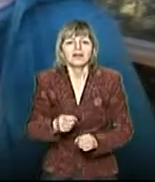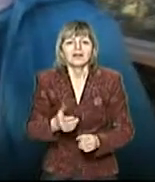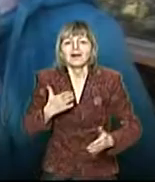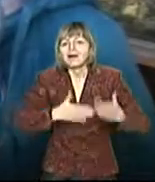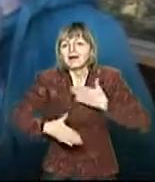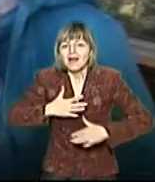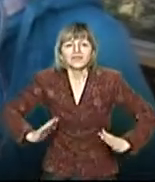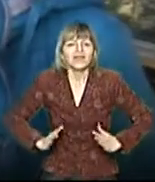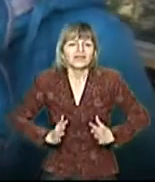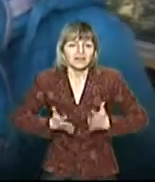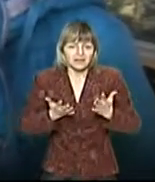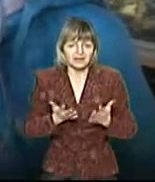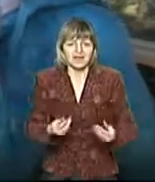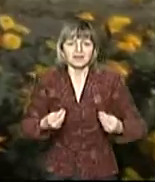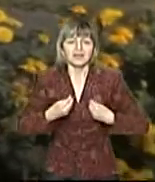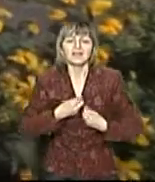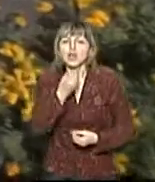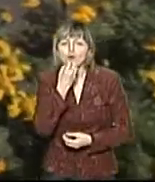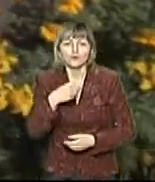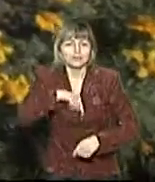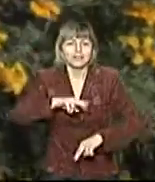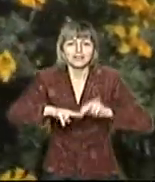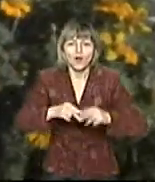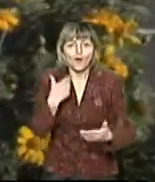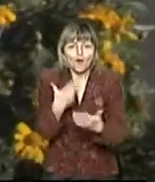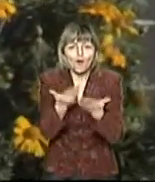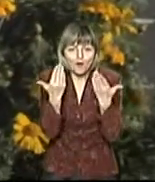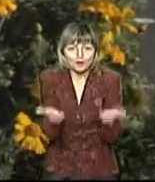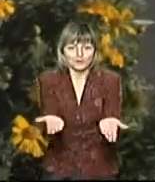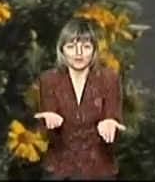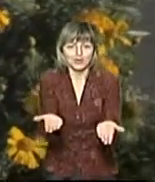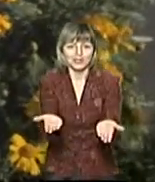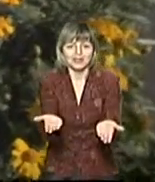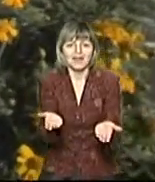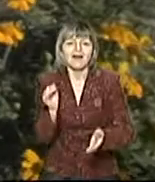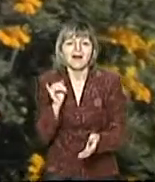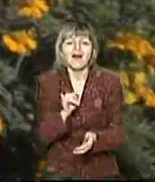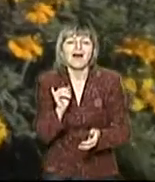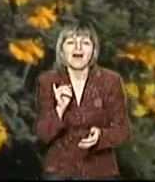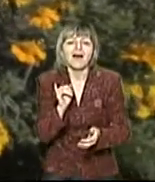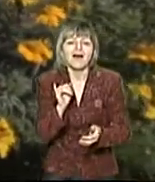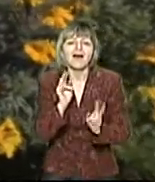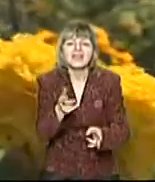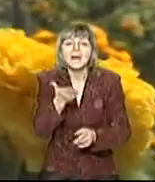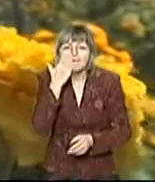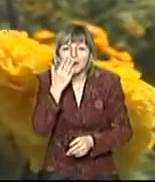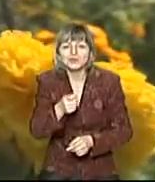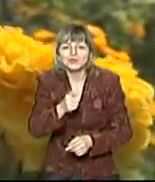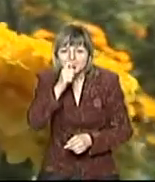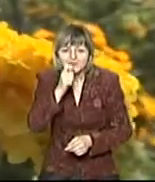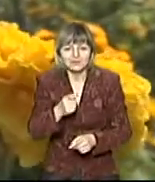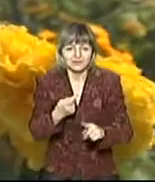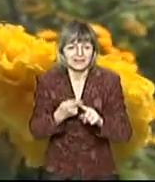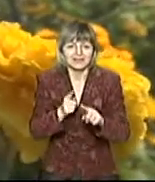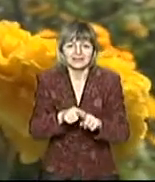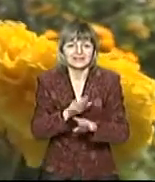радує, надихає, дає гарний настрій. Ось вони. А як вони пахнуть, ви понюхайте. Пчоли не даремно